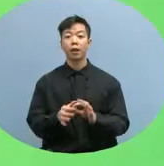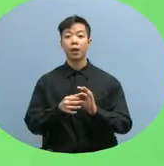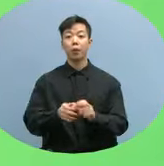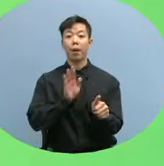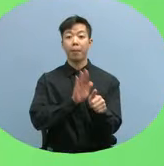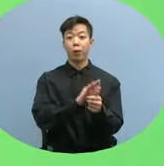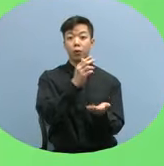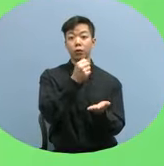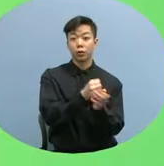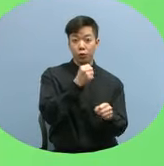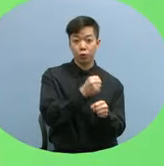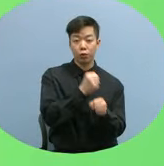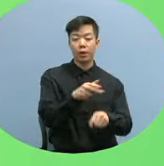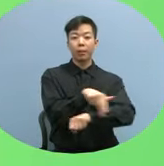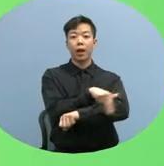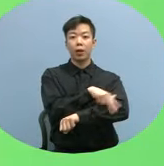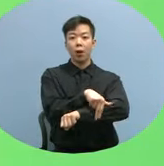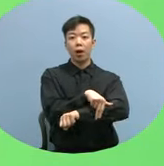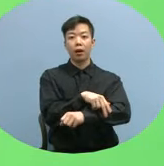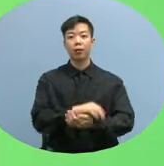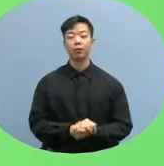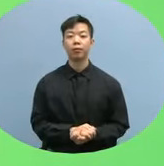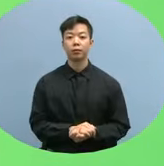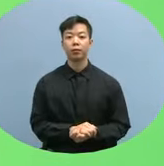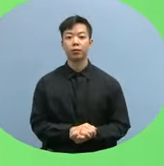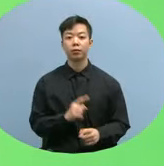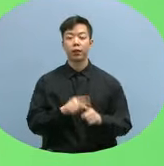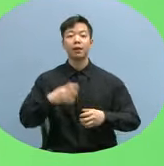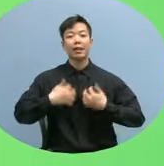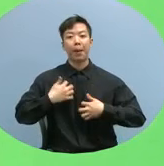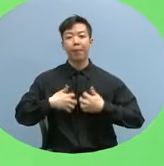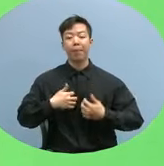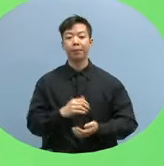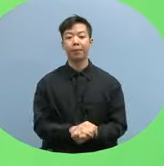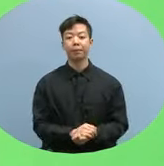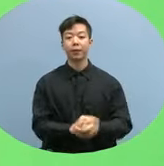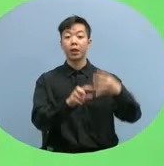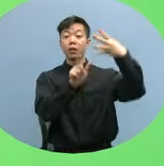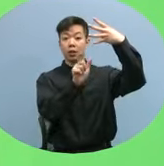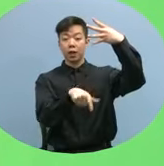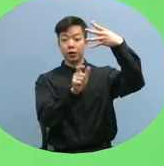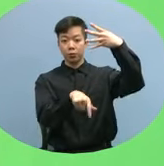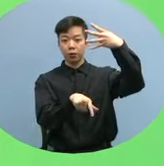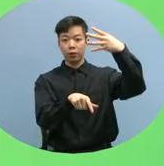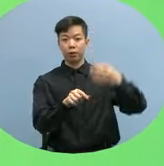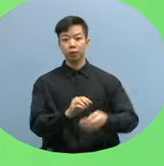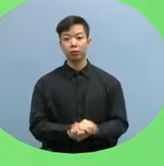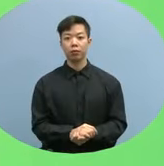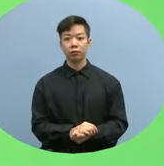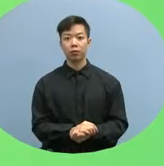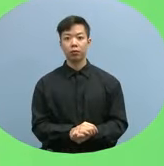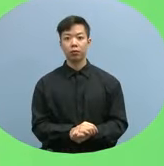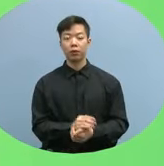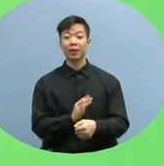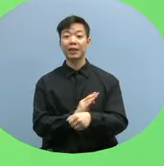有關保就業計劃的落實呢，真的刻不容緩。由於四月份呢是我們進入了這